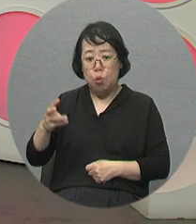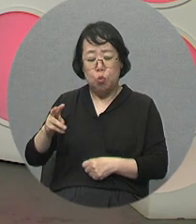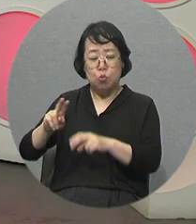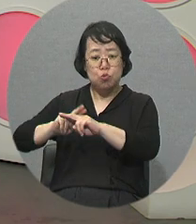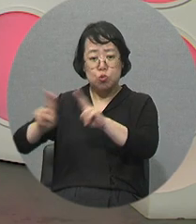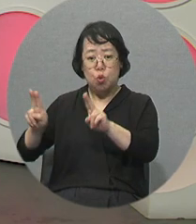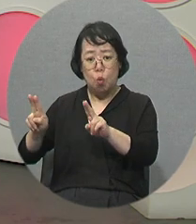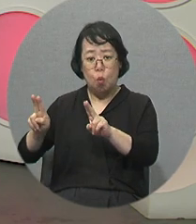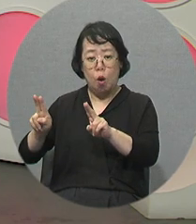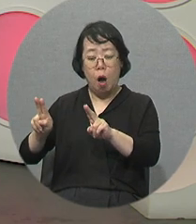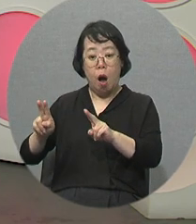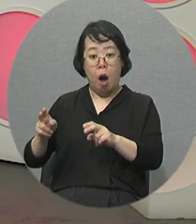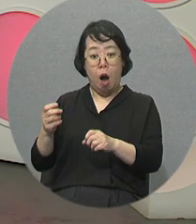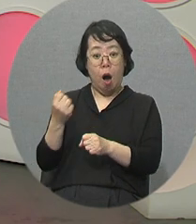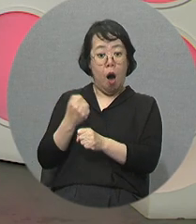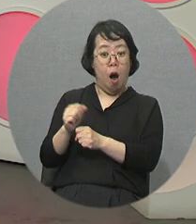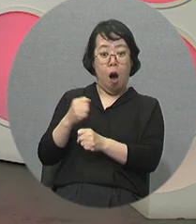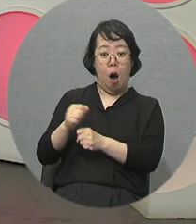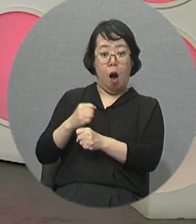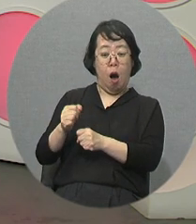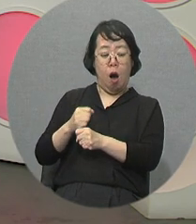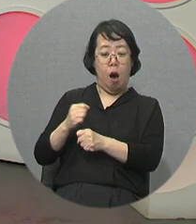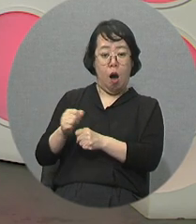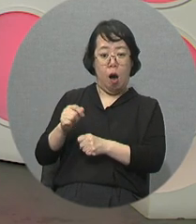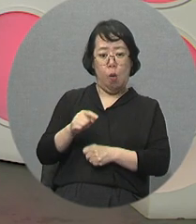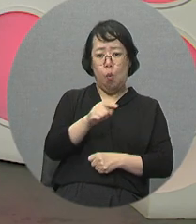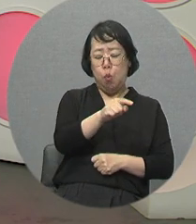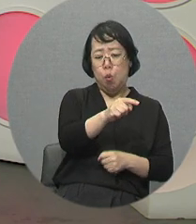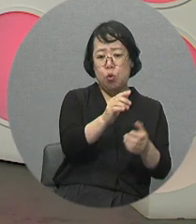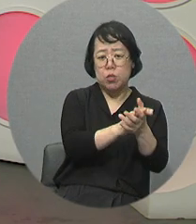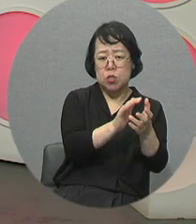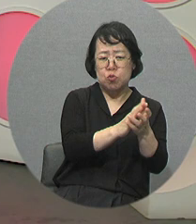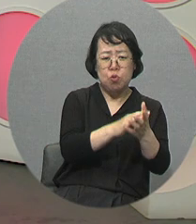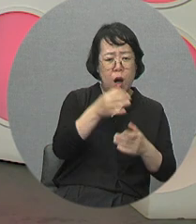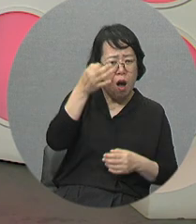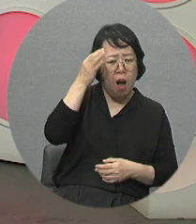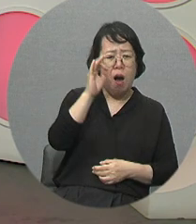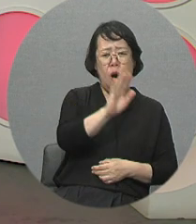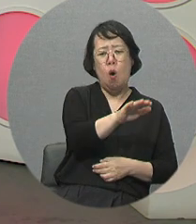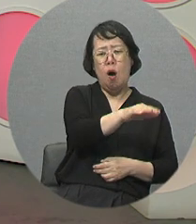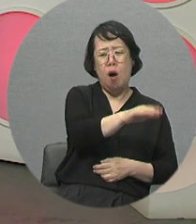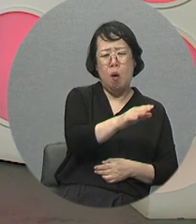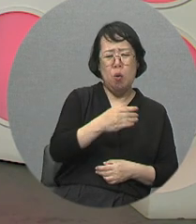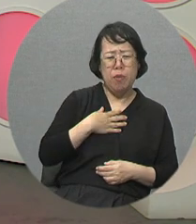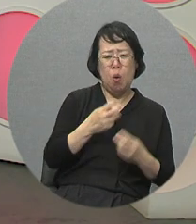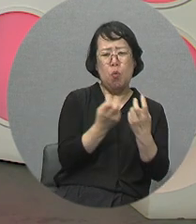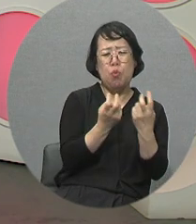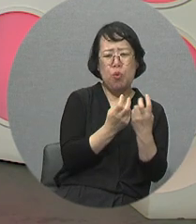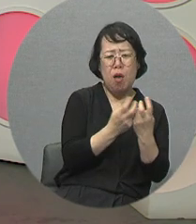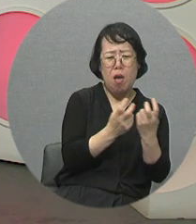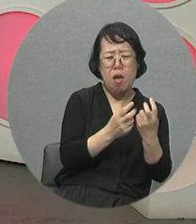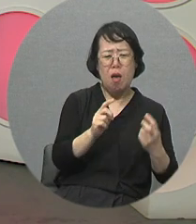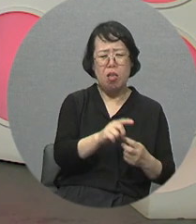너무나 떨리는 목소리로 제 친한 친구에게 전화를 걸어서 아, 은선아, 나